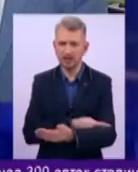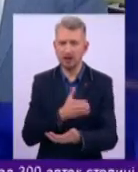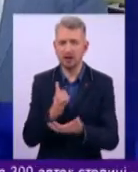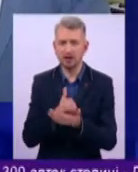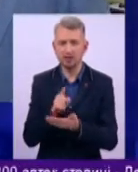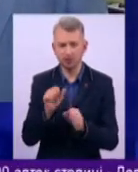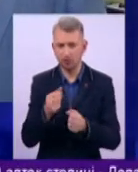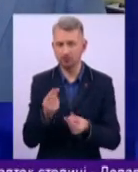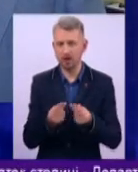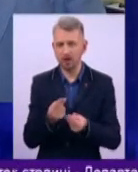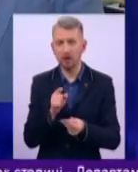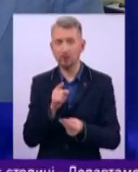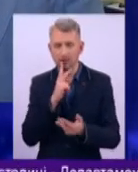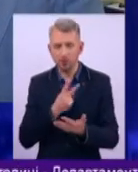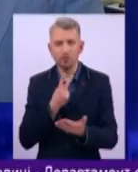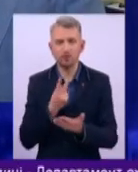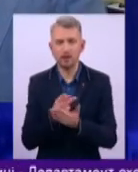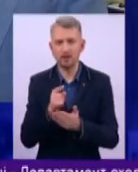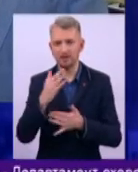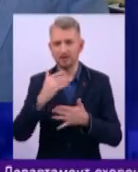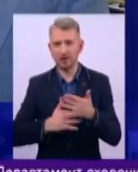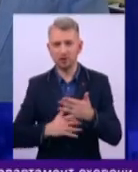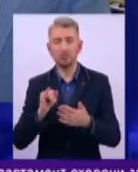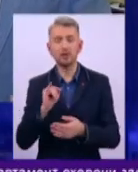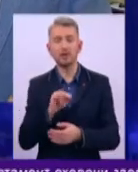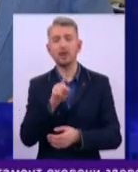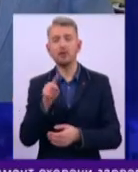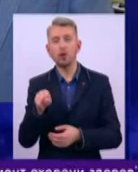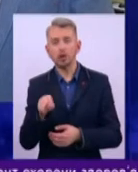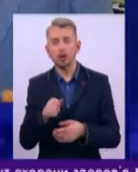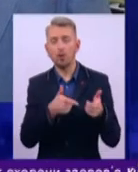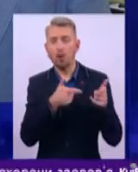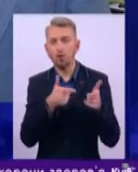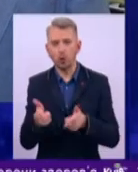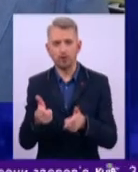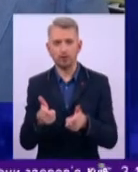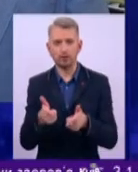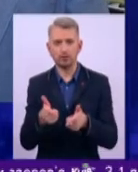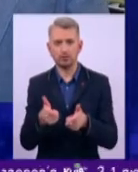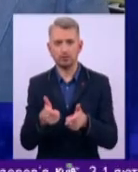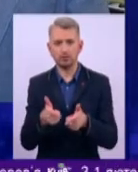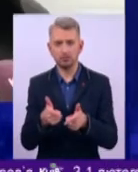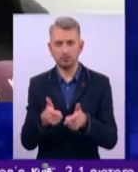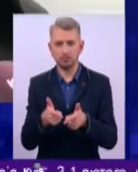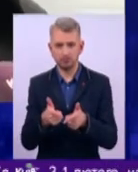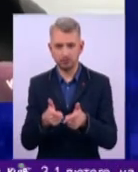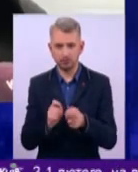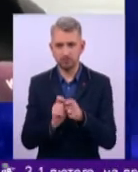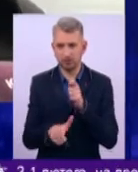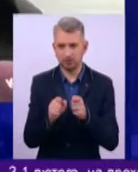вони можуть грати. Вони продемонстрували цим списком, і вони готові якби походити цією картою. Однак це не